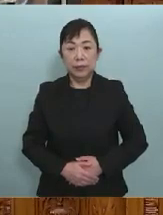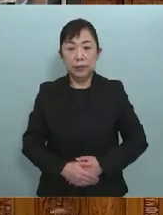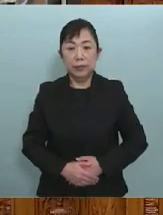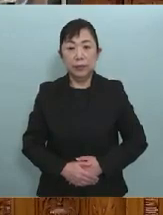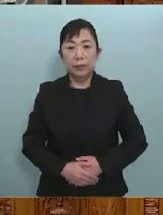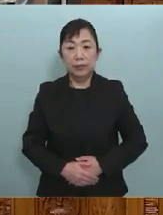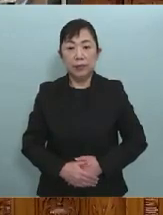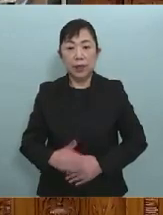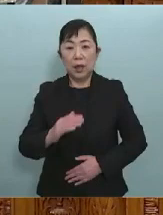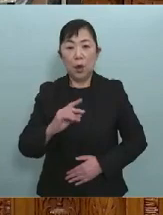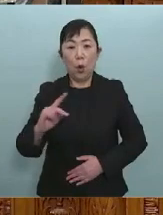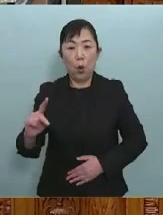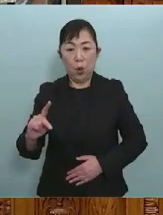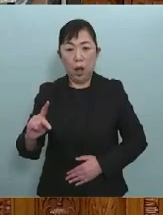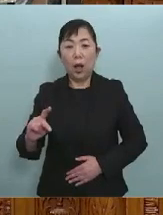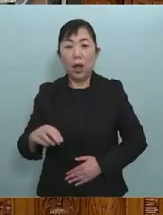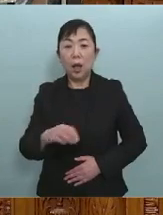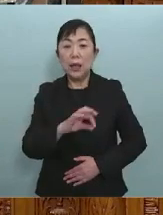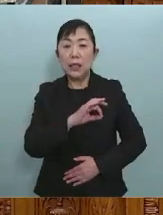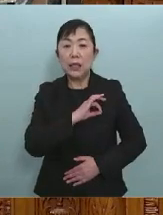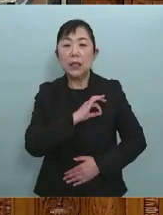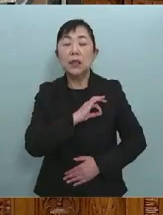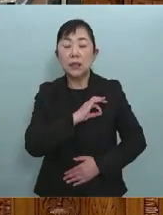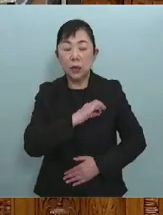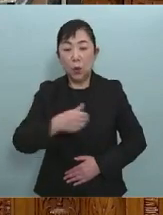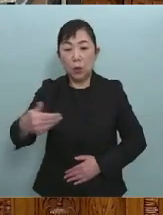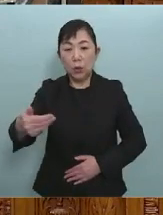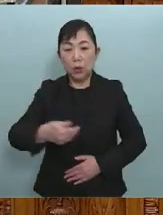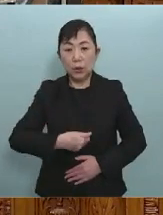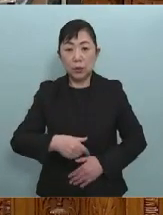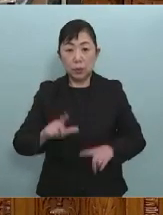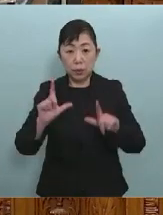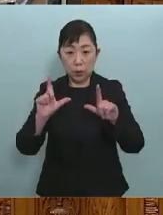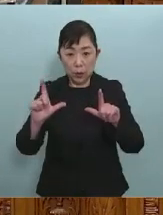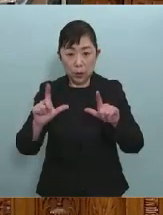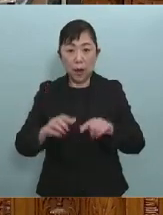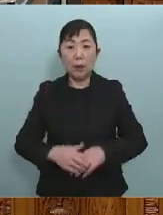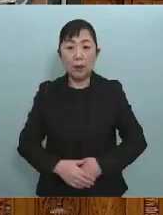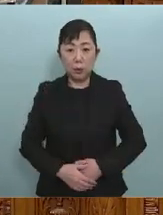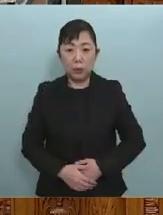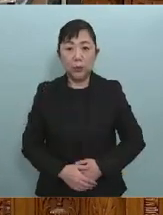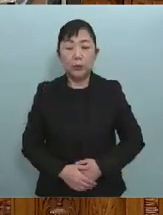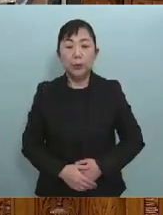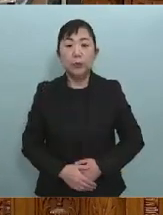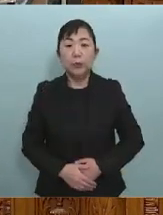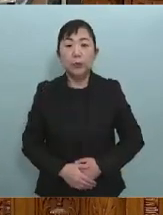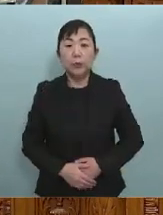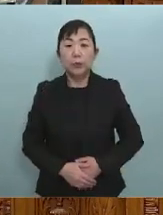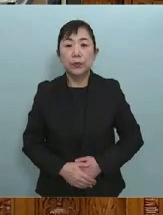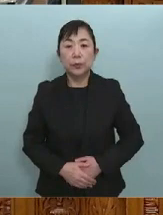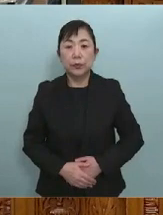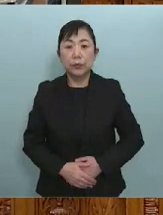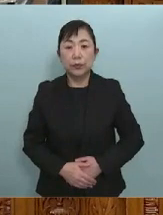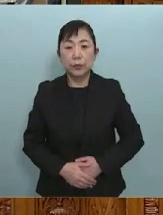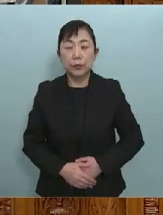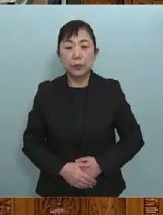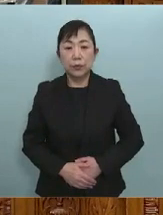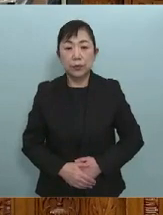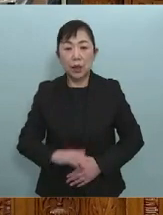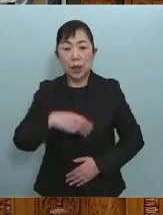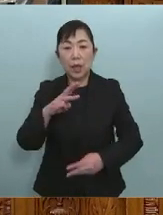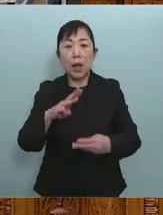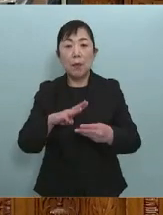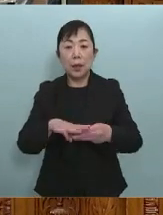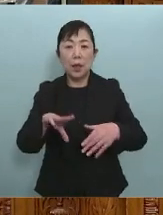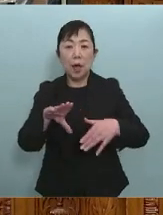えこが幸仁議員のご質問にお答えいたしますえまずえ山田